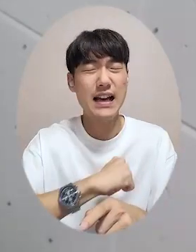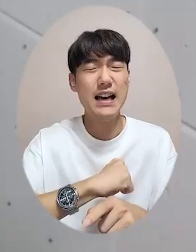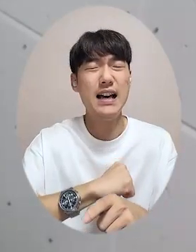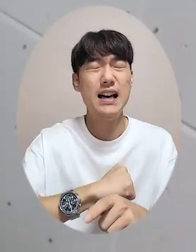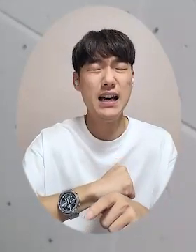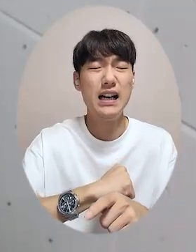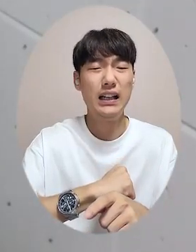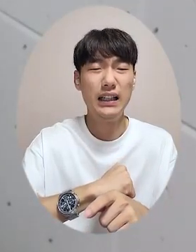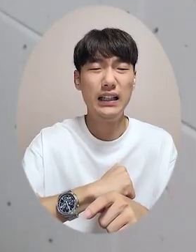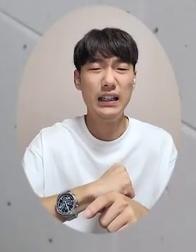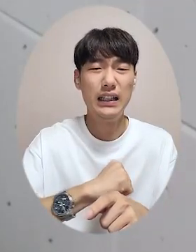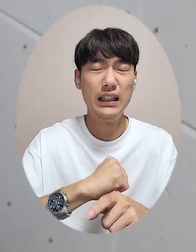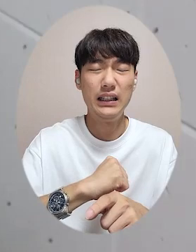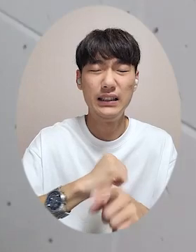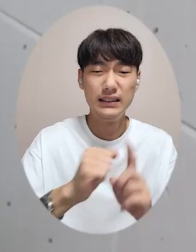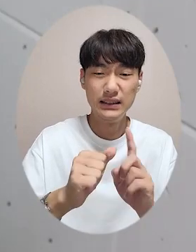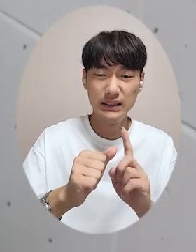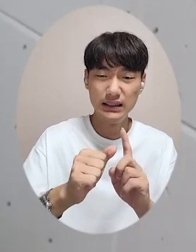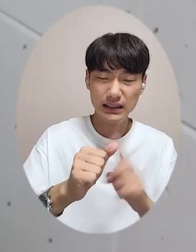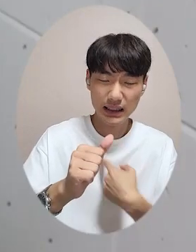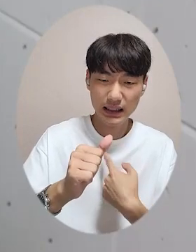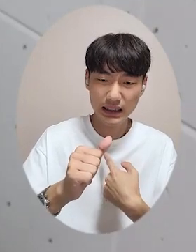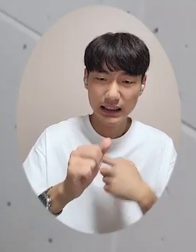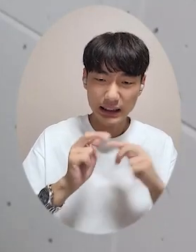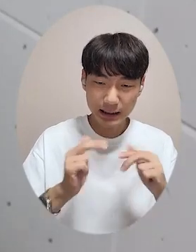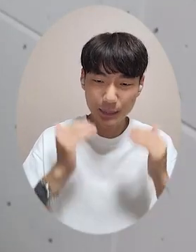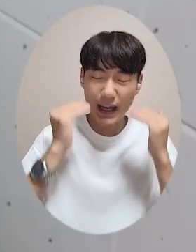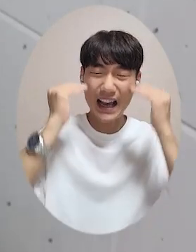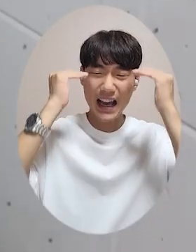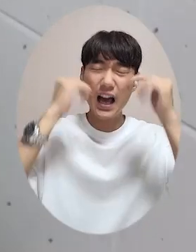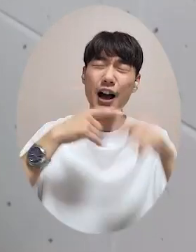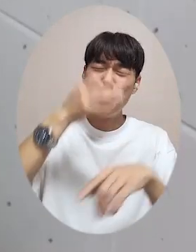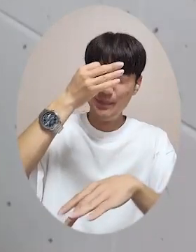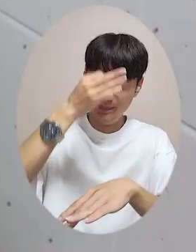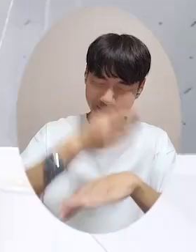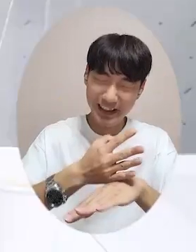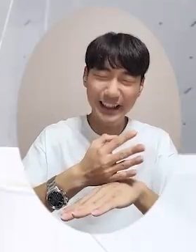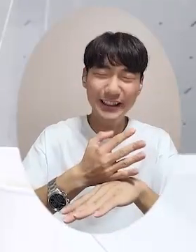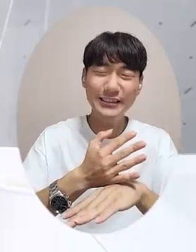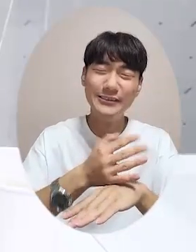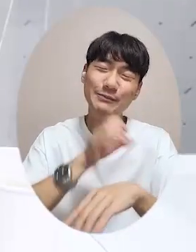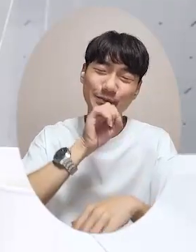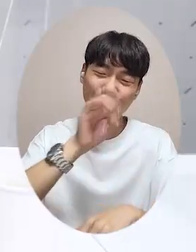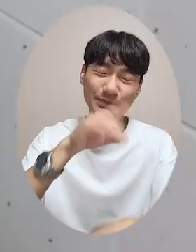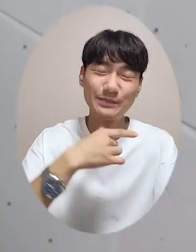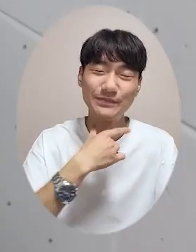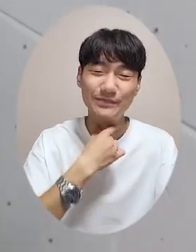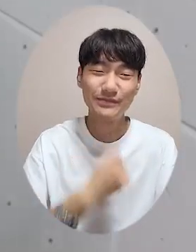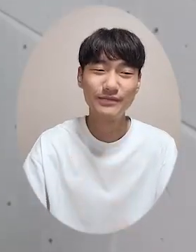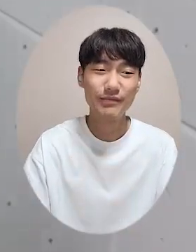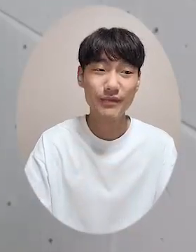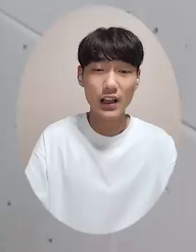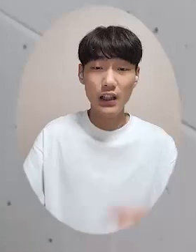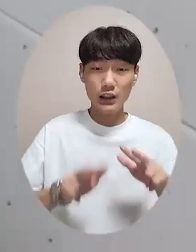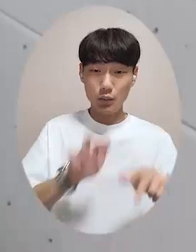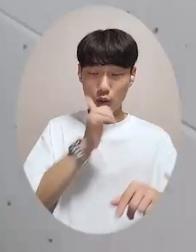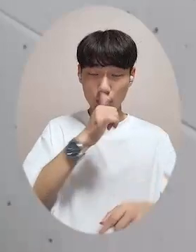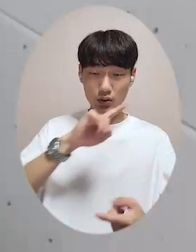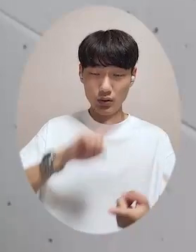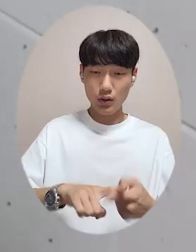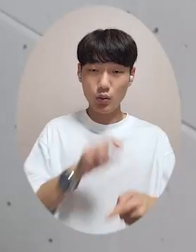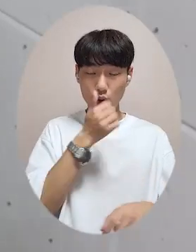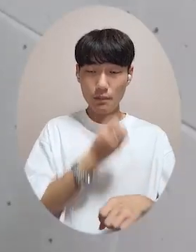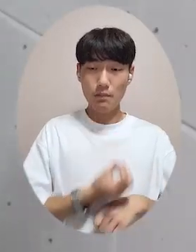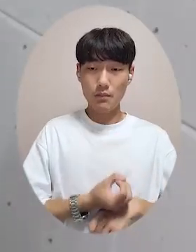뜻을 이해하셨기 때문에 이 부분에 대해서 많이 죄송하다고 생각을 해요. 네네. 아. 지금처럼 이렇게 통역을